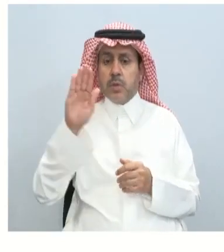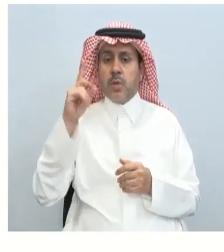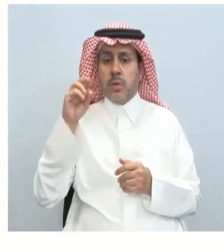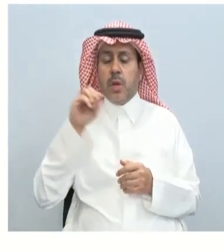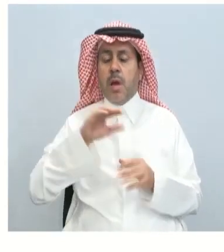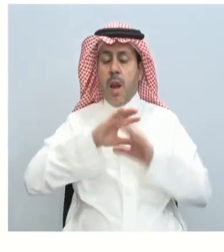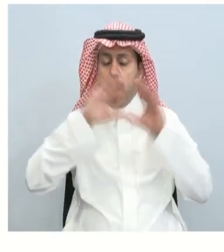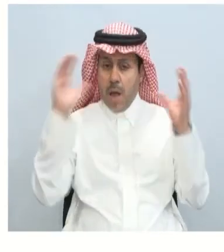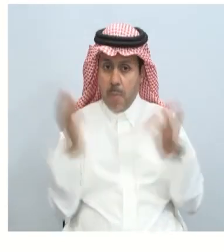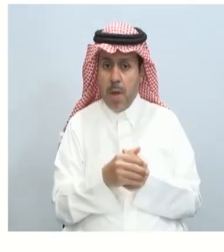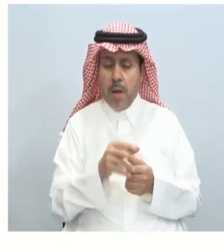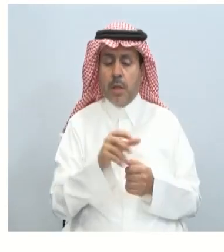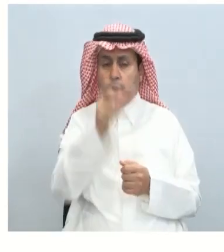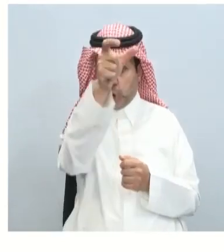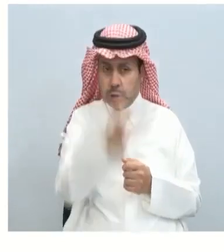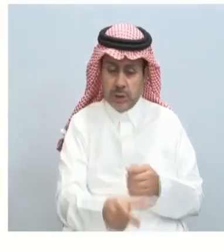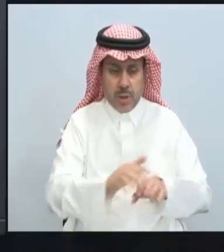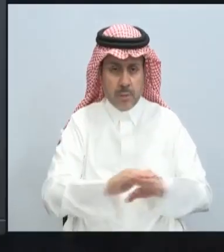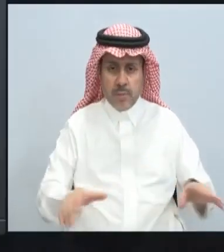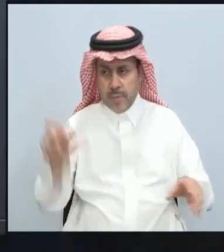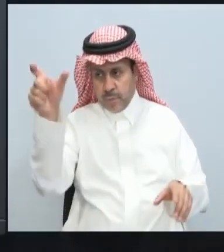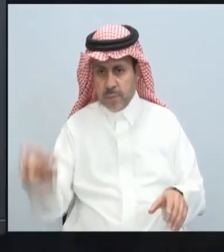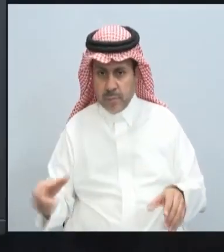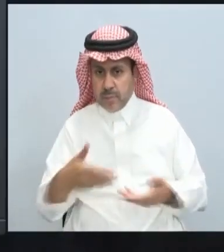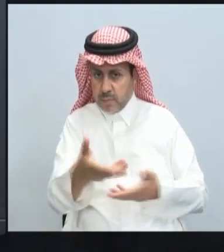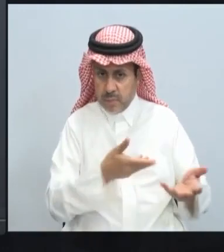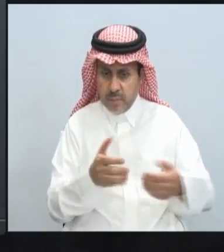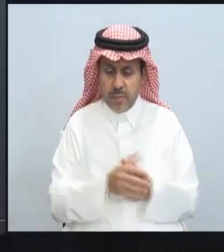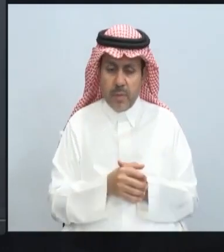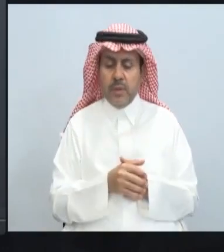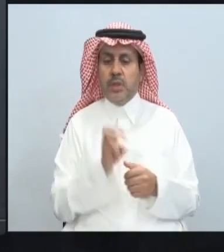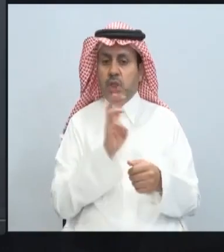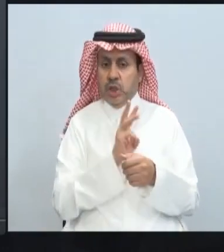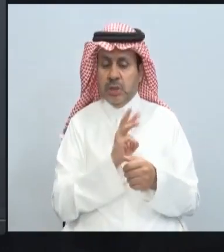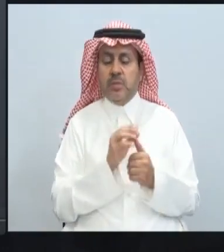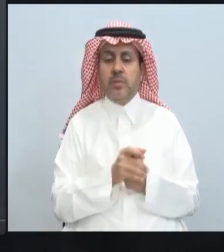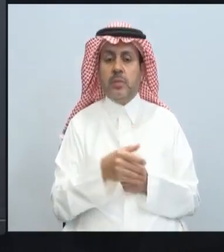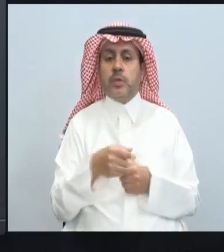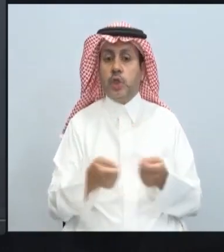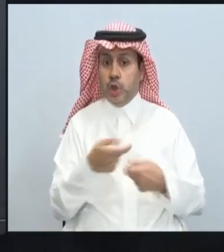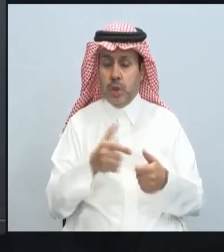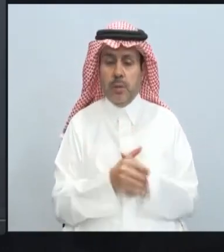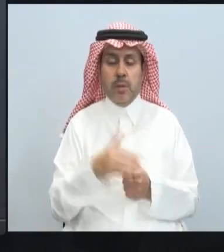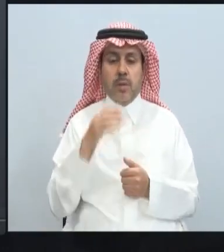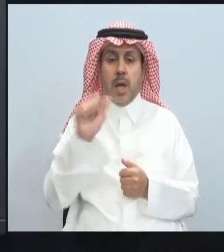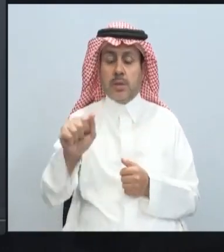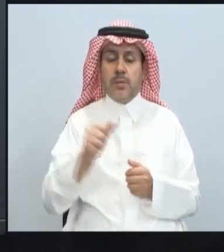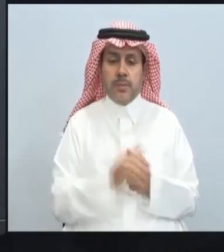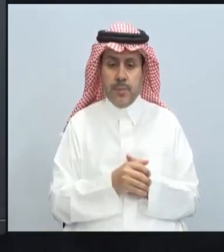شخصا عاديا فتاتي الى شخص ما او شركه ما تجاريه خاصه